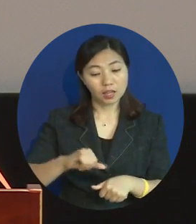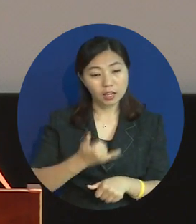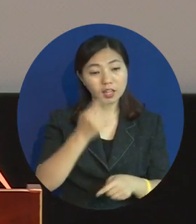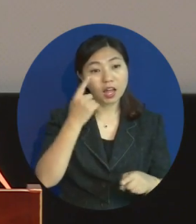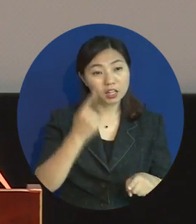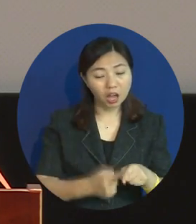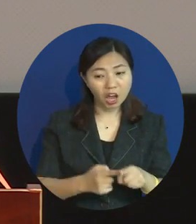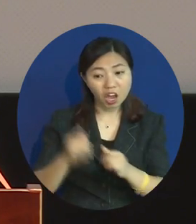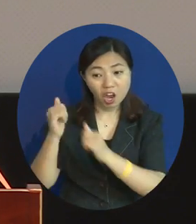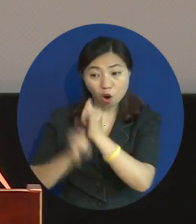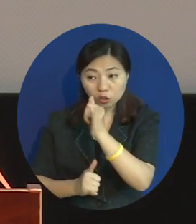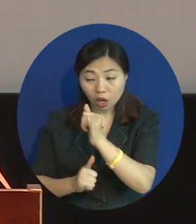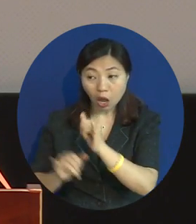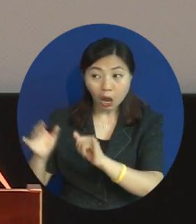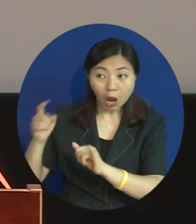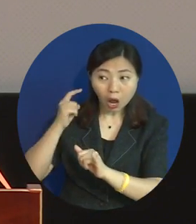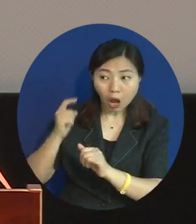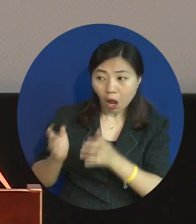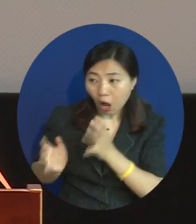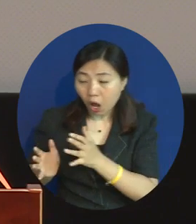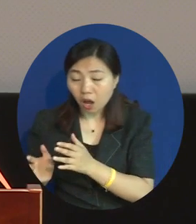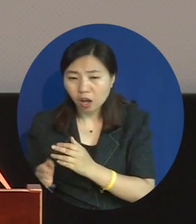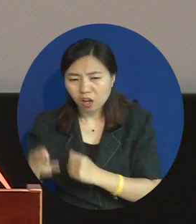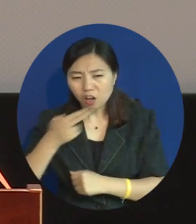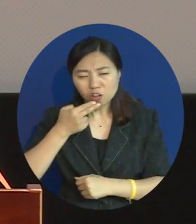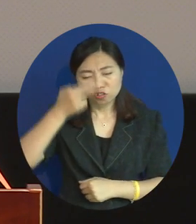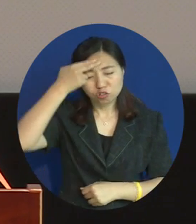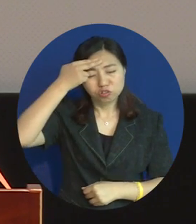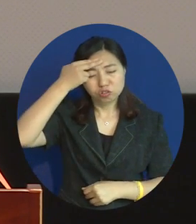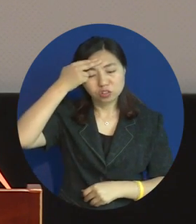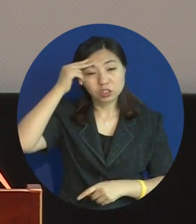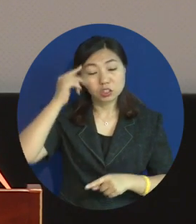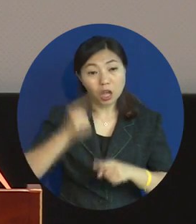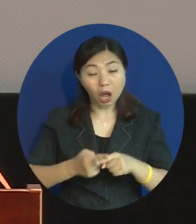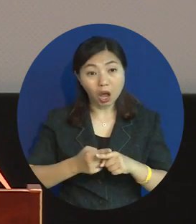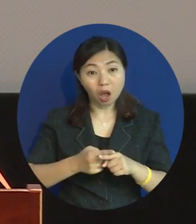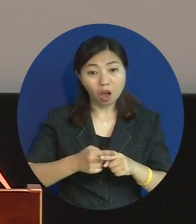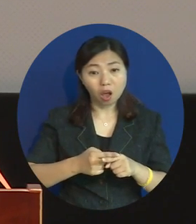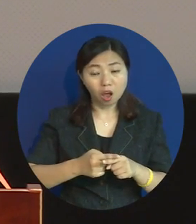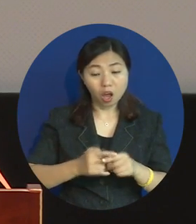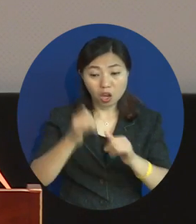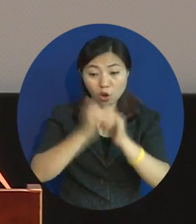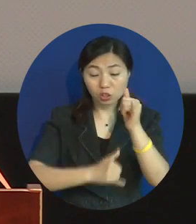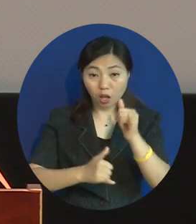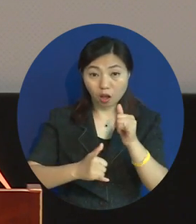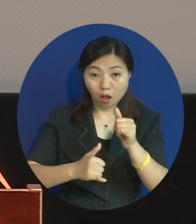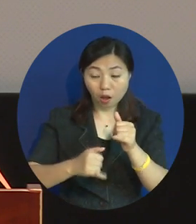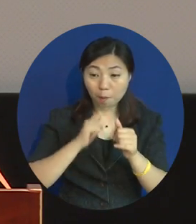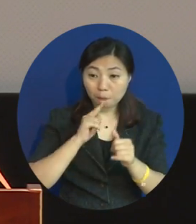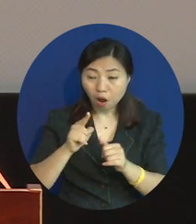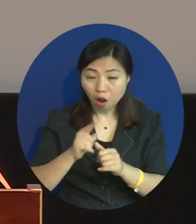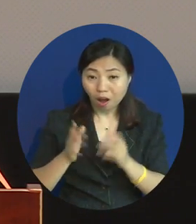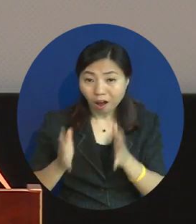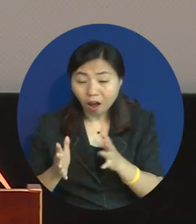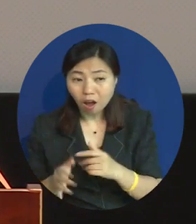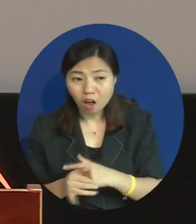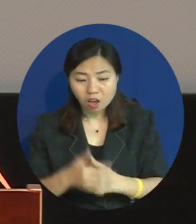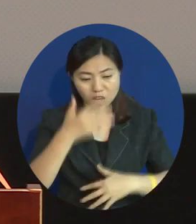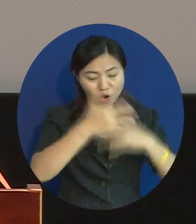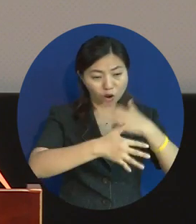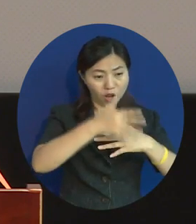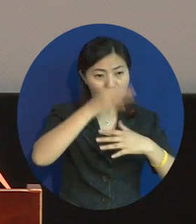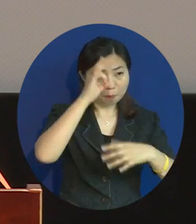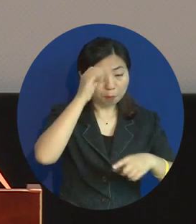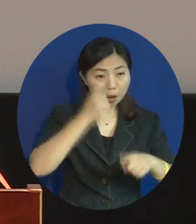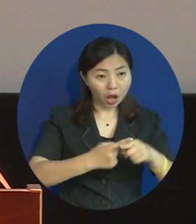연애하다가도 그냥 역사 얘기 나오면 뛰어가야 되고, 술 먹다가도 그런 얘기 들을 수 있으면 뛰어가야 되고, 예. 영화